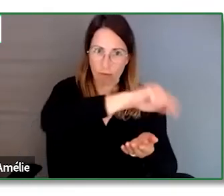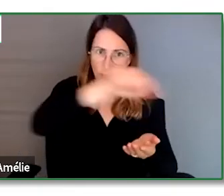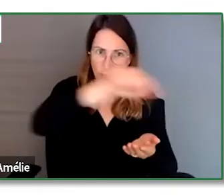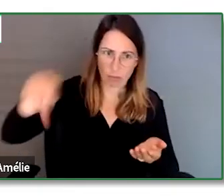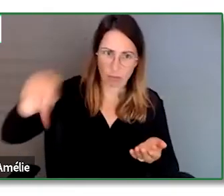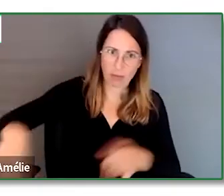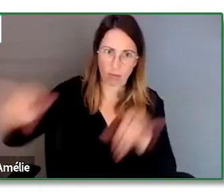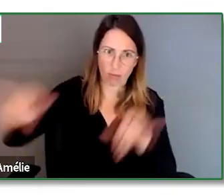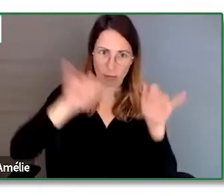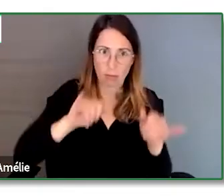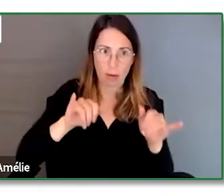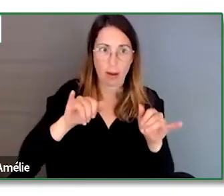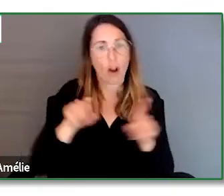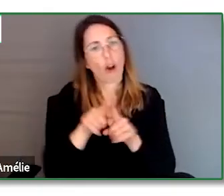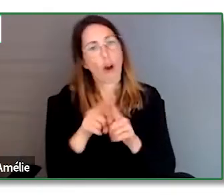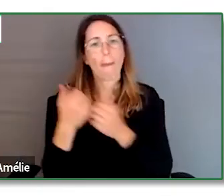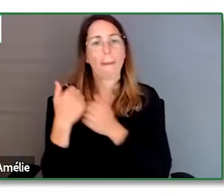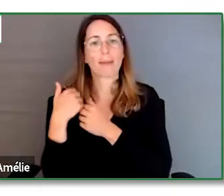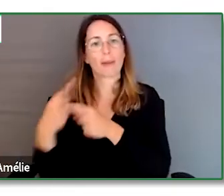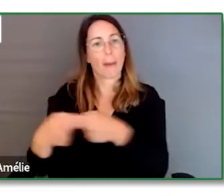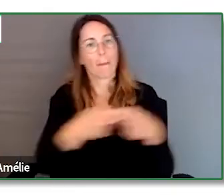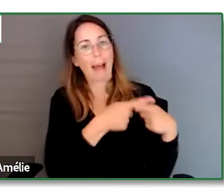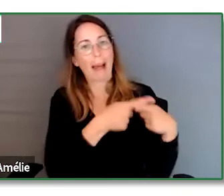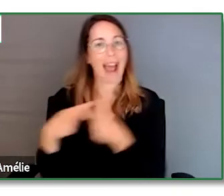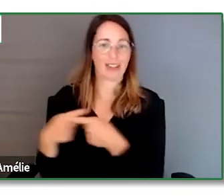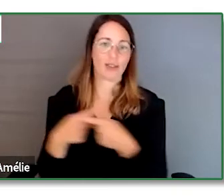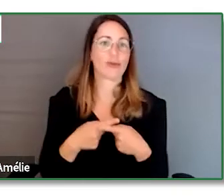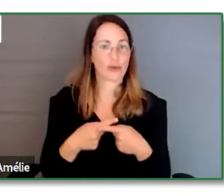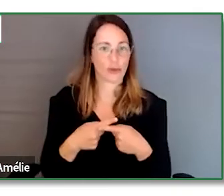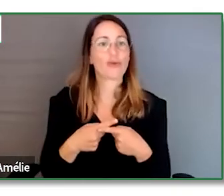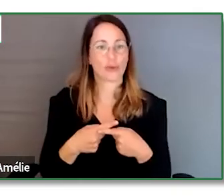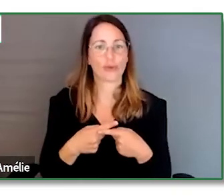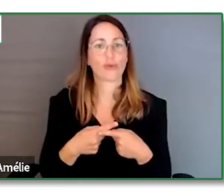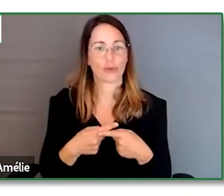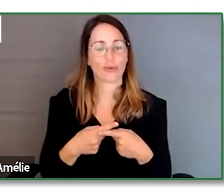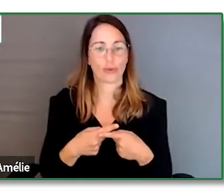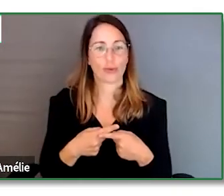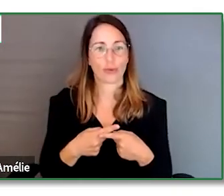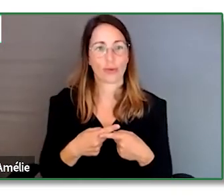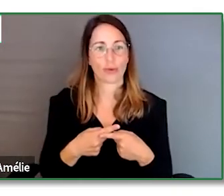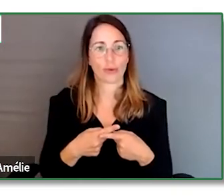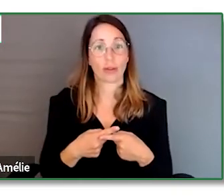Il faut noter ce qui est accessible ou non.